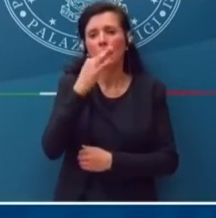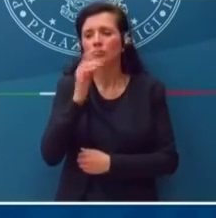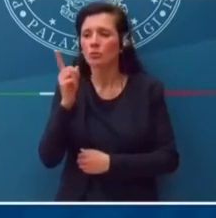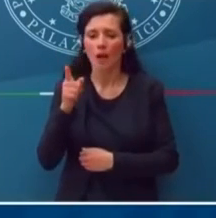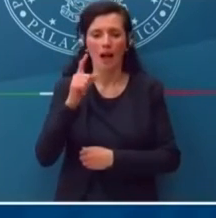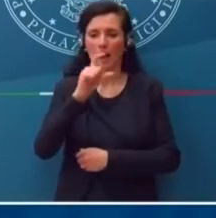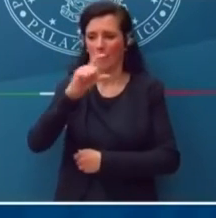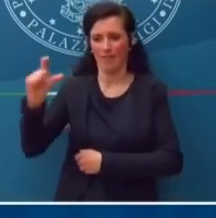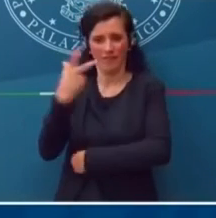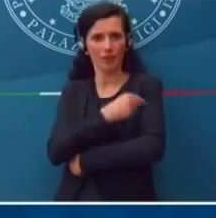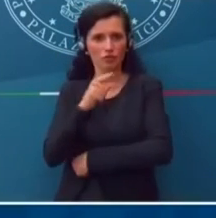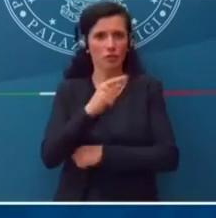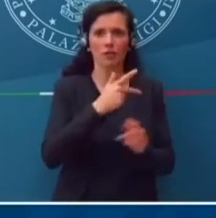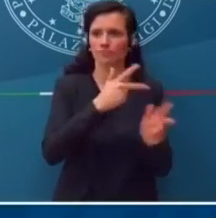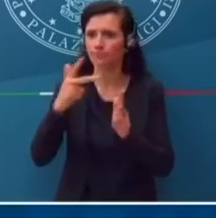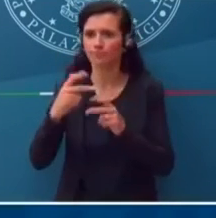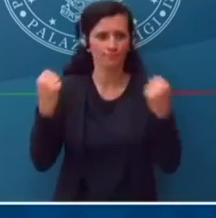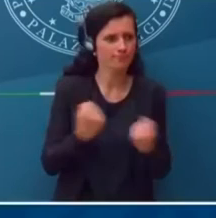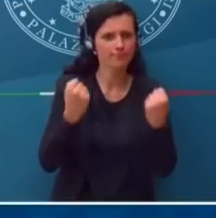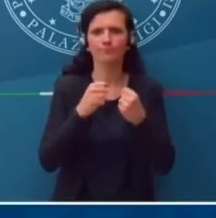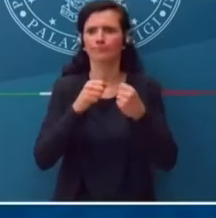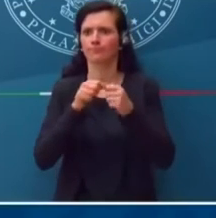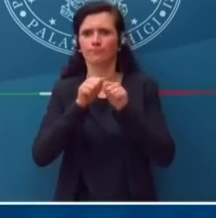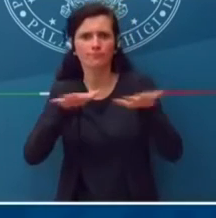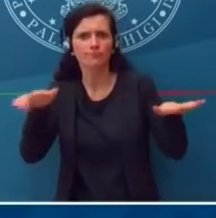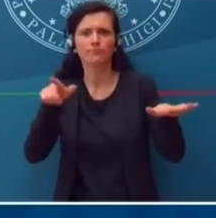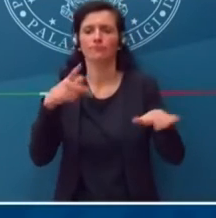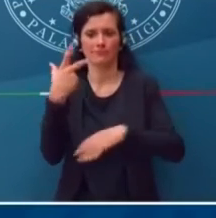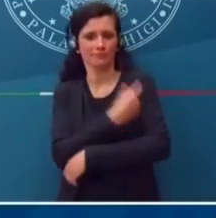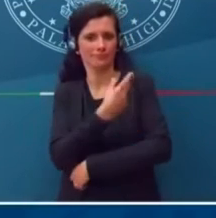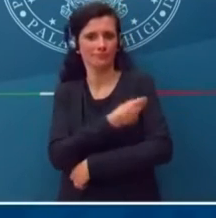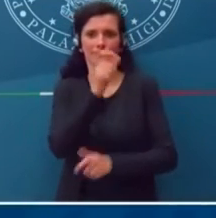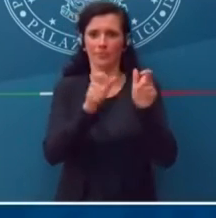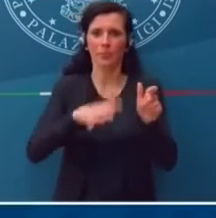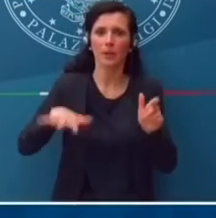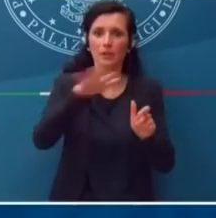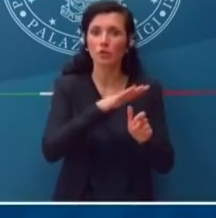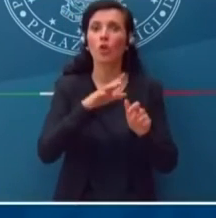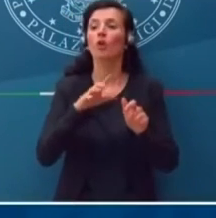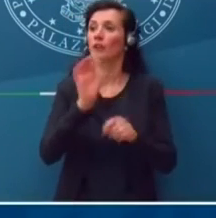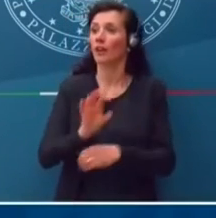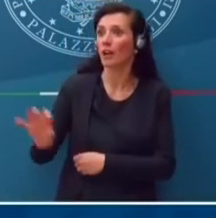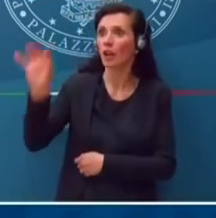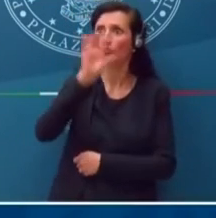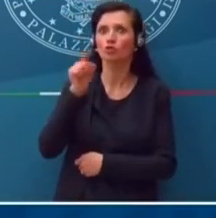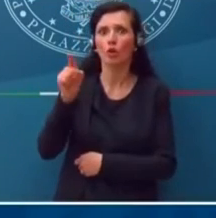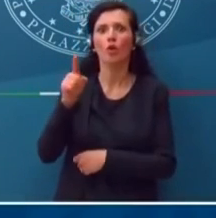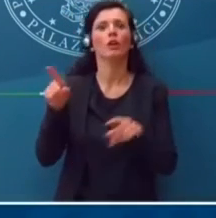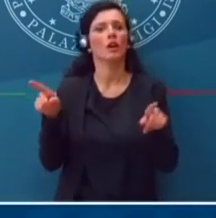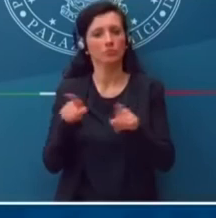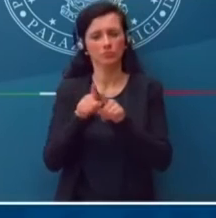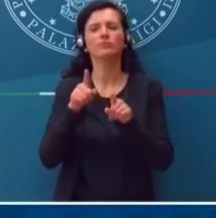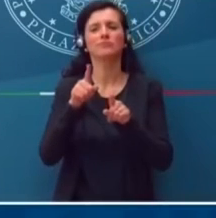la capacità di somministrazione che c'è stata nelle regioni, anche in ragione di